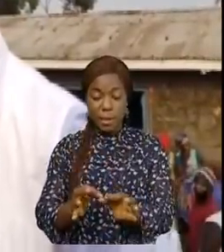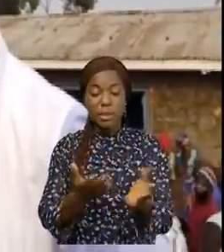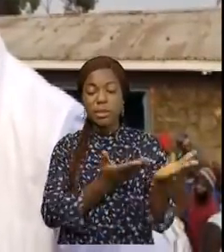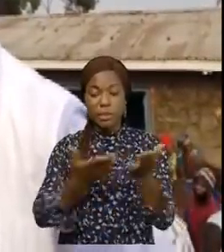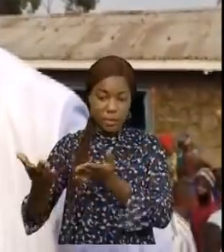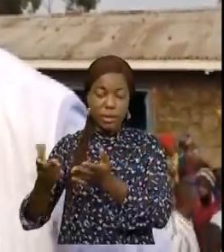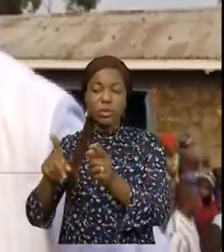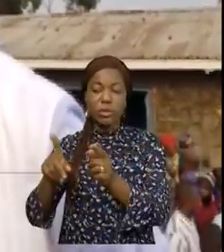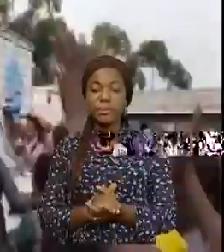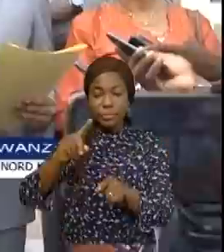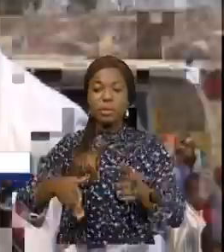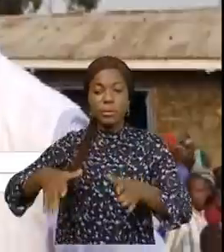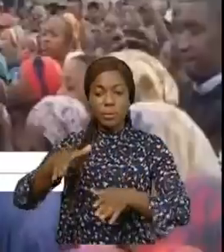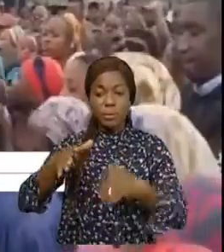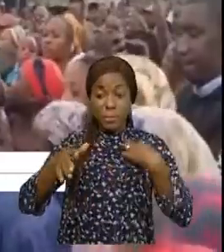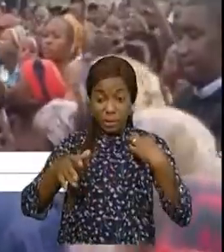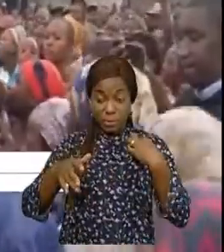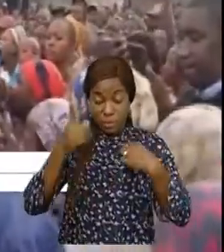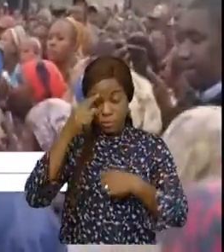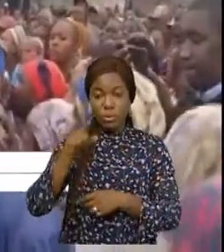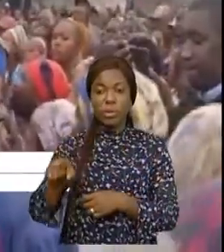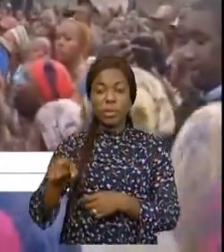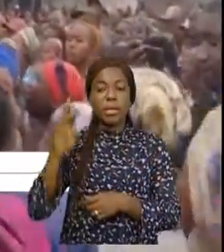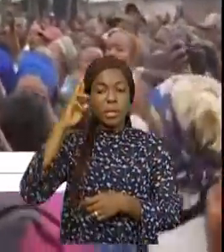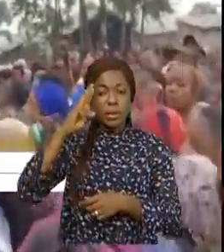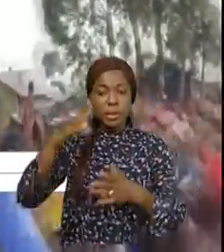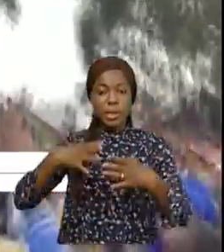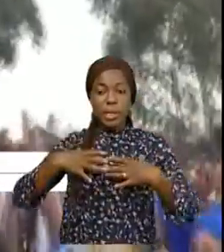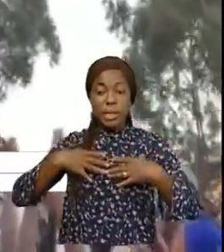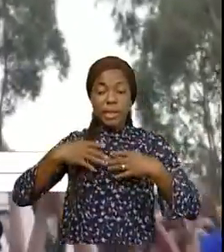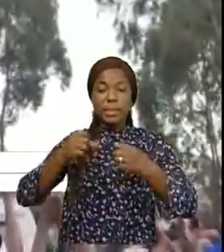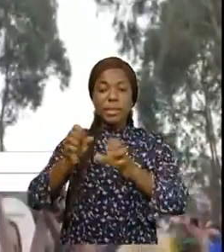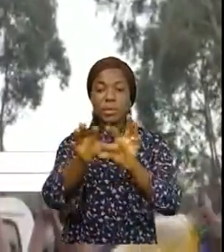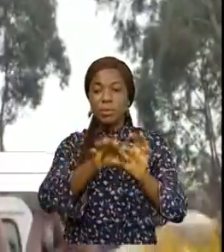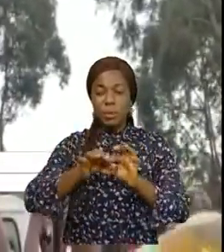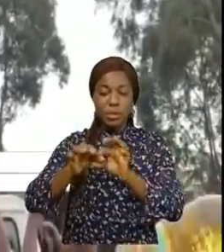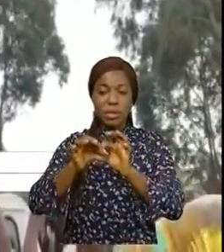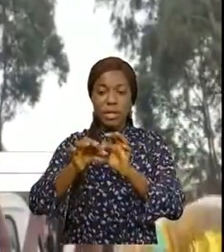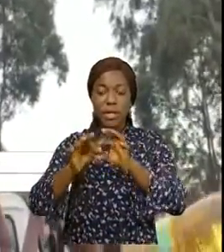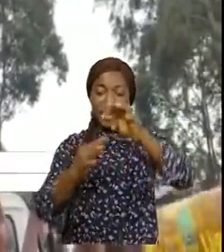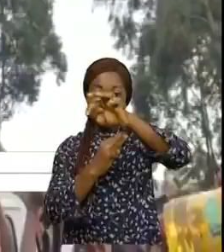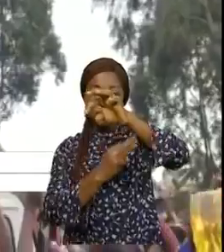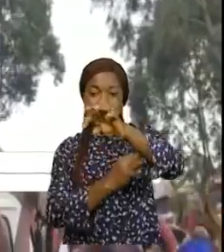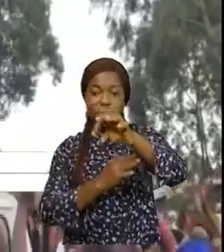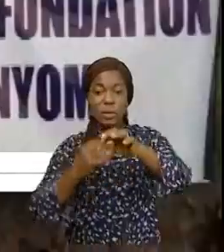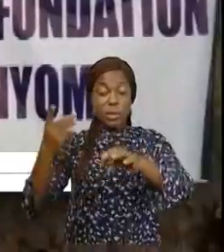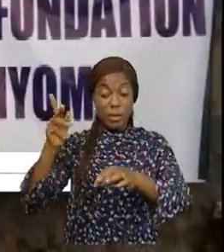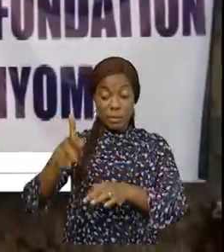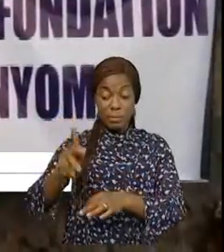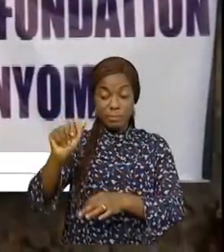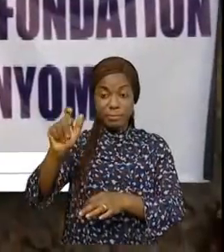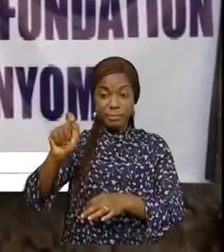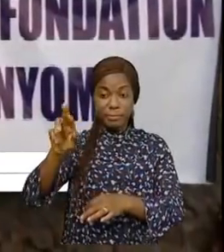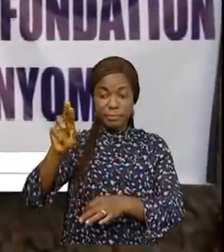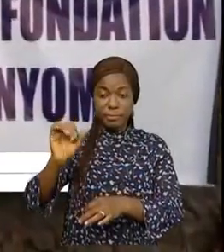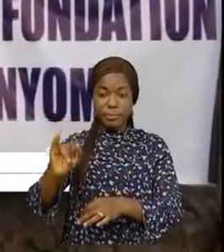quelque chose. Il faut s'habiller trois jours. Rappelons que c'est grâce à la collaboration entre la Fondation Patrick Mugnomo et la société Prémédis